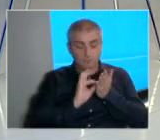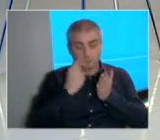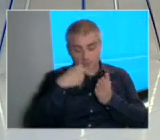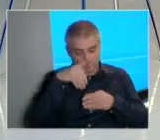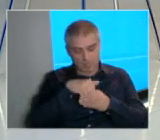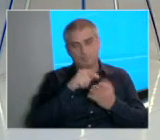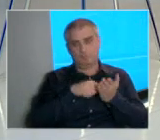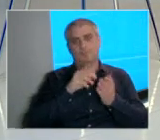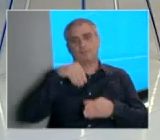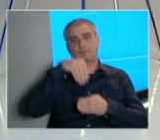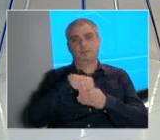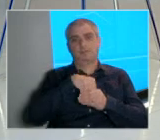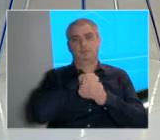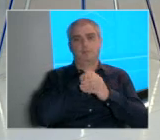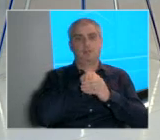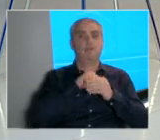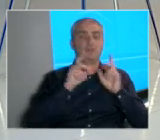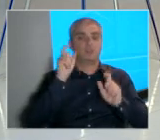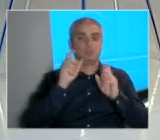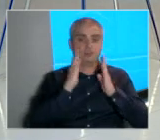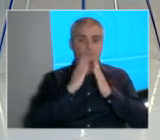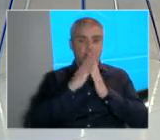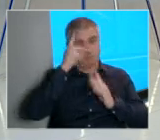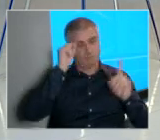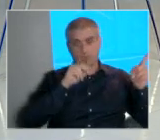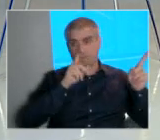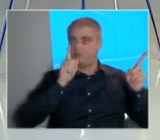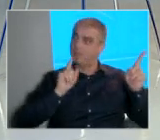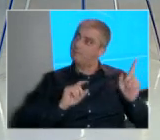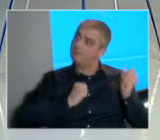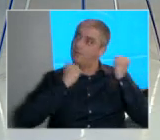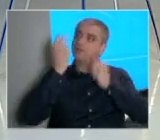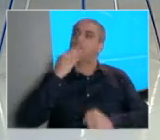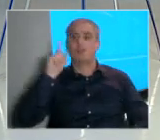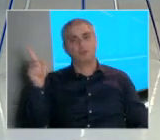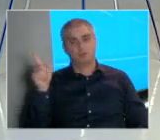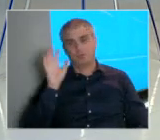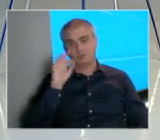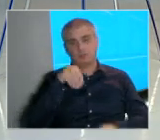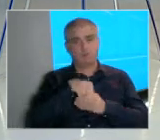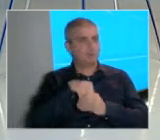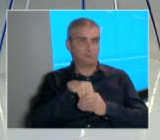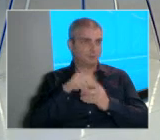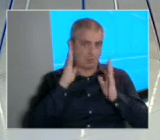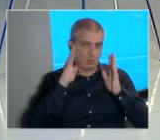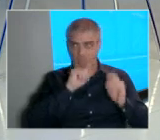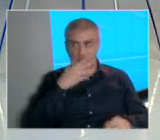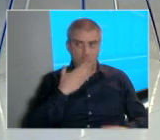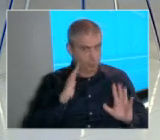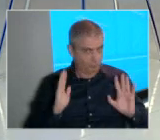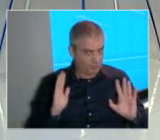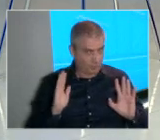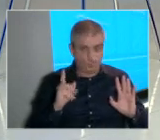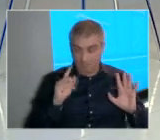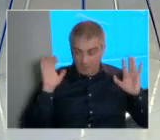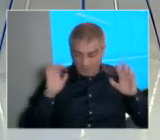הפנים, שם תצביע, ויש אנשים שגרים כבר בתל אביב, אבל חייבים לעלות לירושלים כדי להצביע. לא שזה רע לעלות לירושלים,